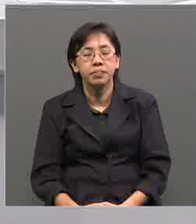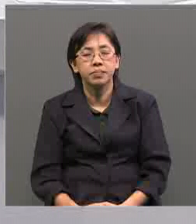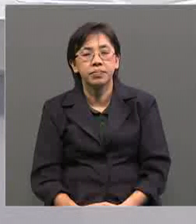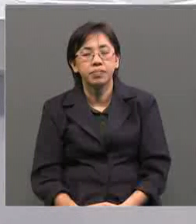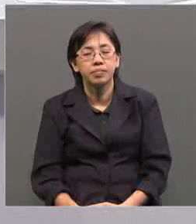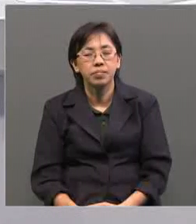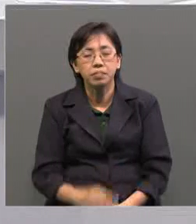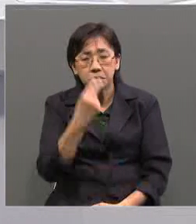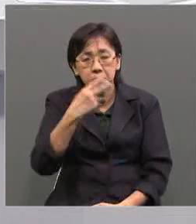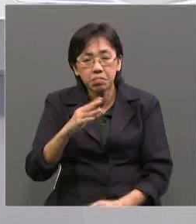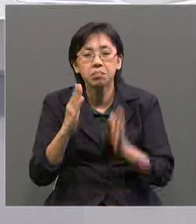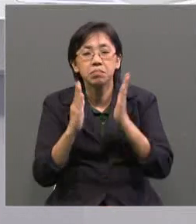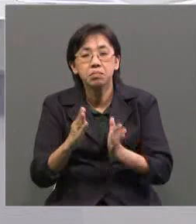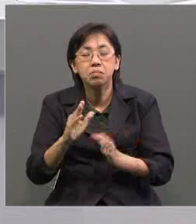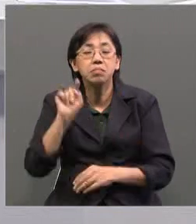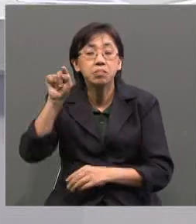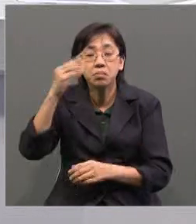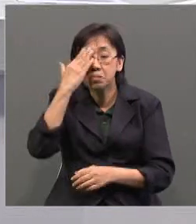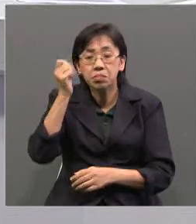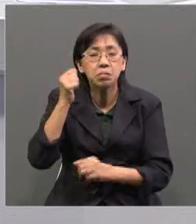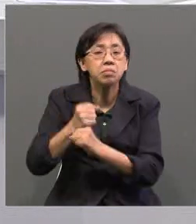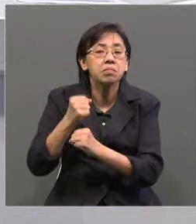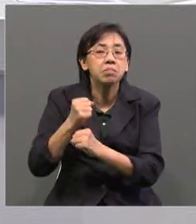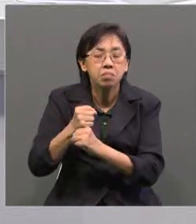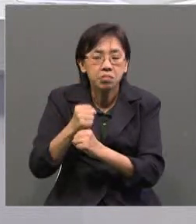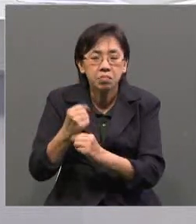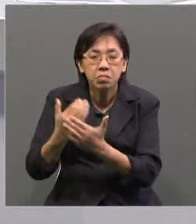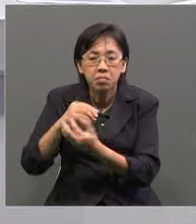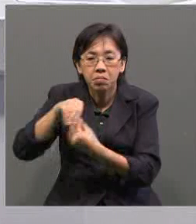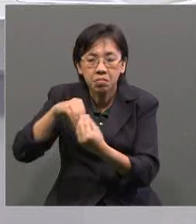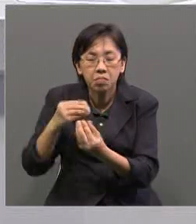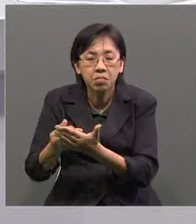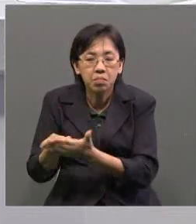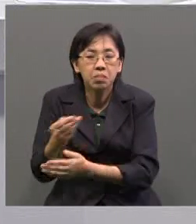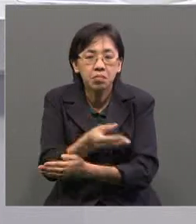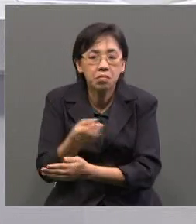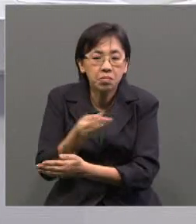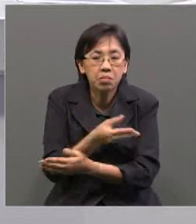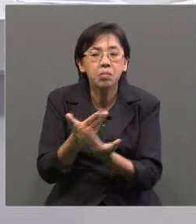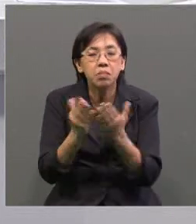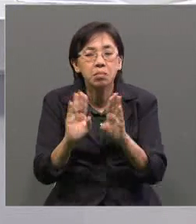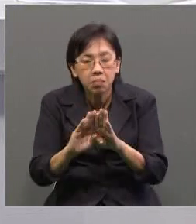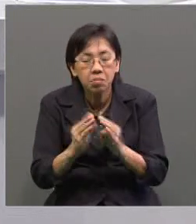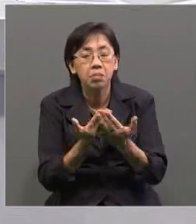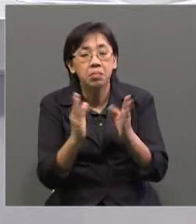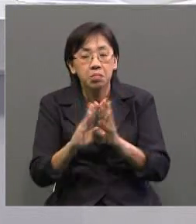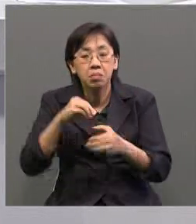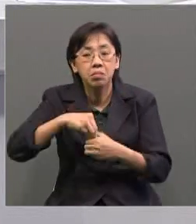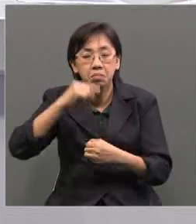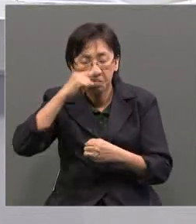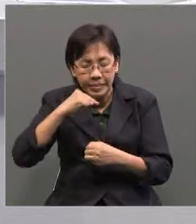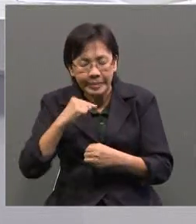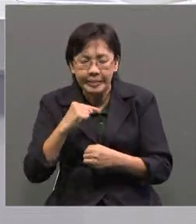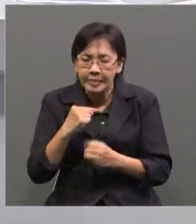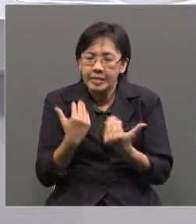เนี่ยเราก็จะเห็นเลยว่าส่วนใหญ่คนที่ไปเนี่ยจะเป็นคนที่ไปทํางาน ค่ะ เพื่อส่งเงินเข้ามาจุนเจือครอบ ใช ครั ่ วนี่แหละเพราะฉะนั้นทางครอบครัวที่อยู่ประเทศไทยแน่